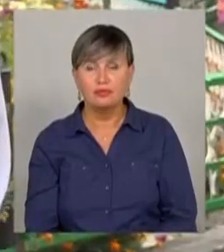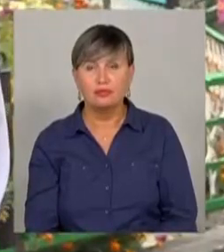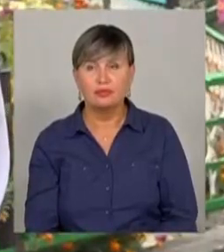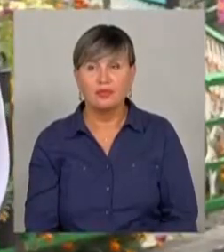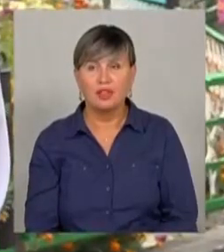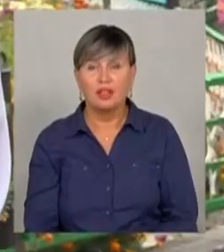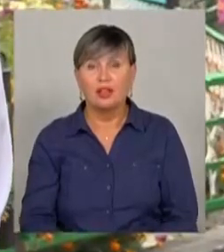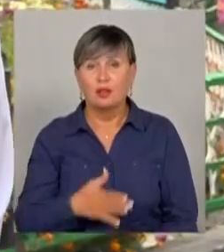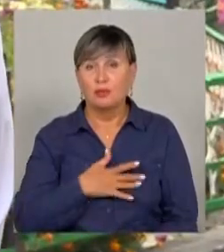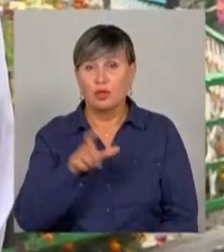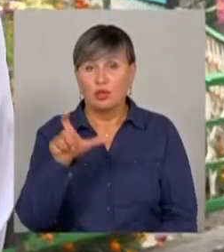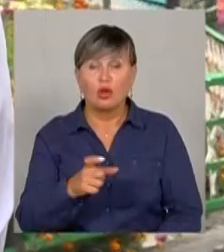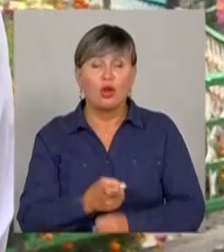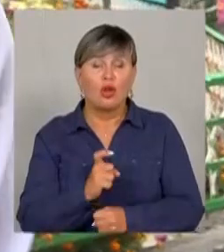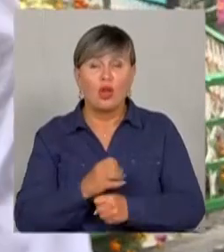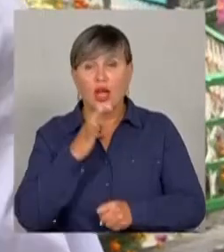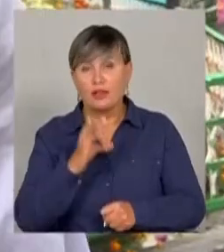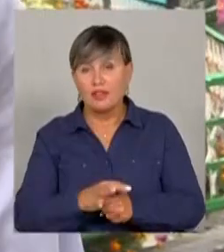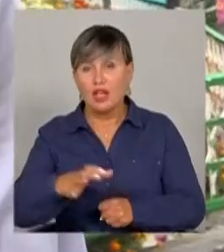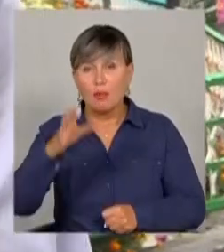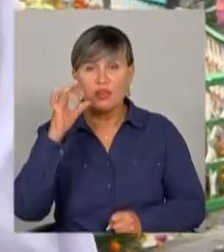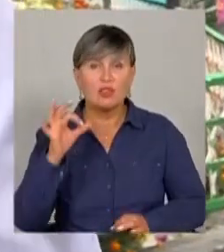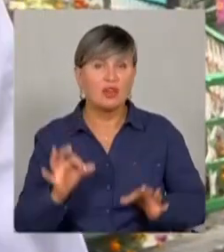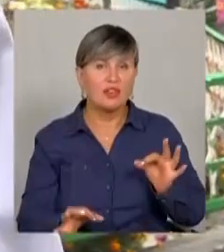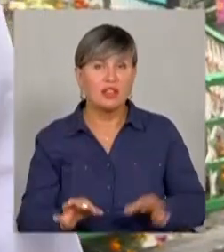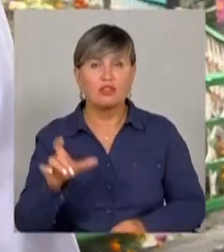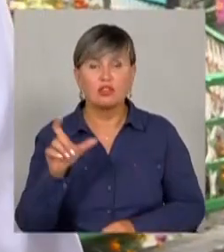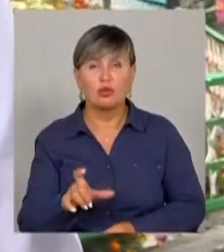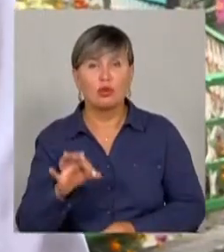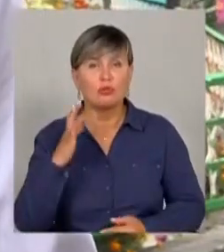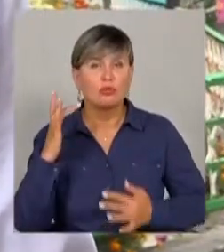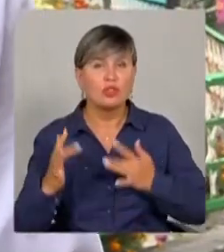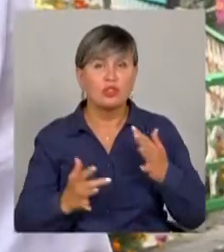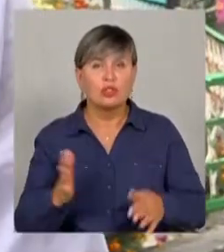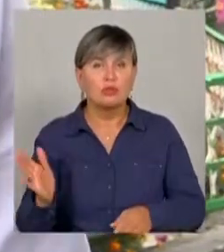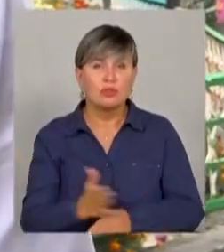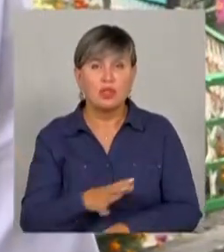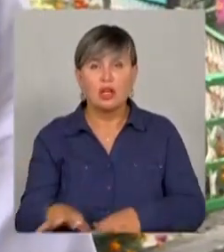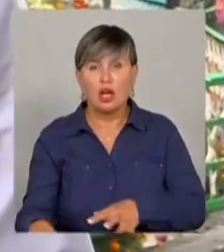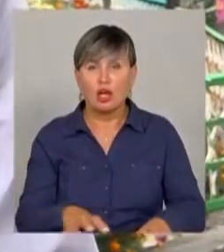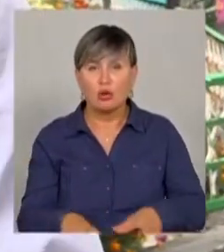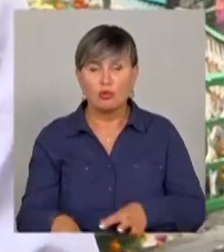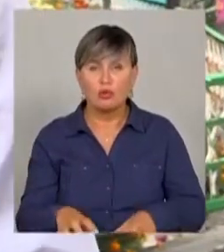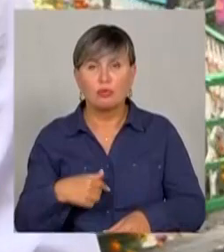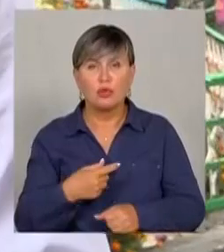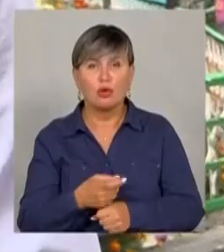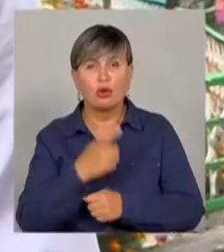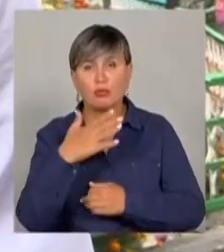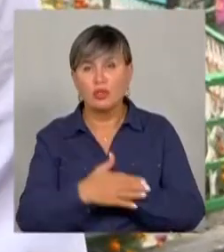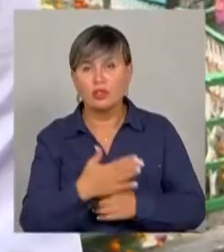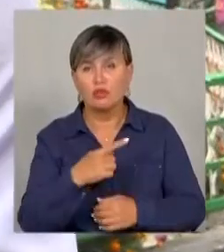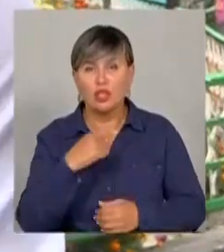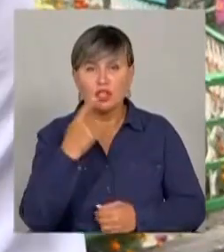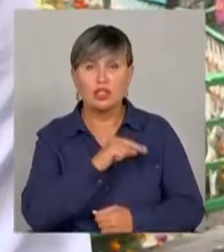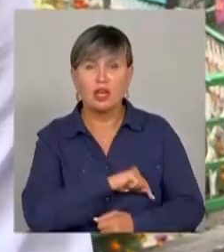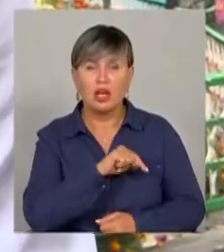Мой персонаж очень ответственный, образованный и справедливый человек. Он мечтает искоренить коррупцию и кумовство. Мне очень близки его личные